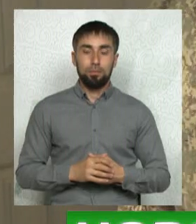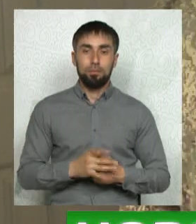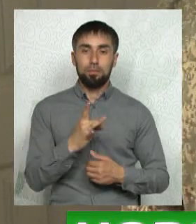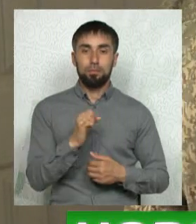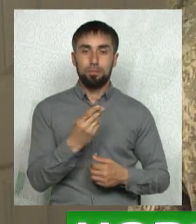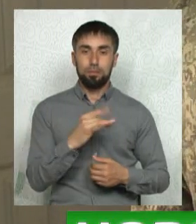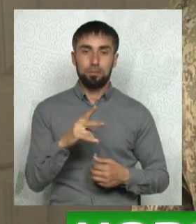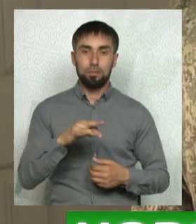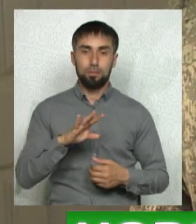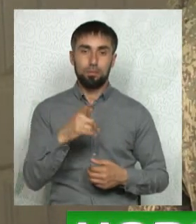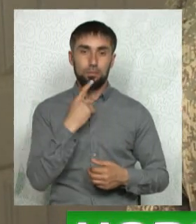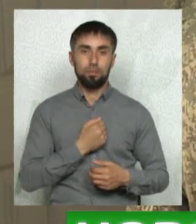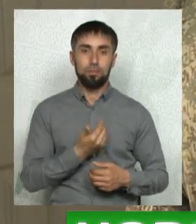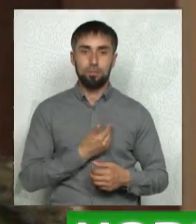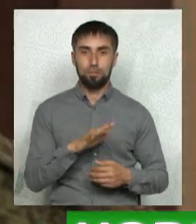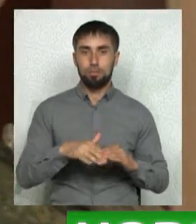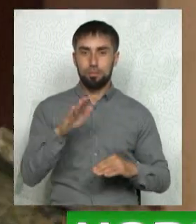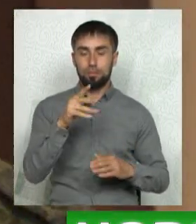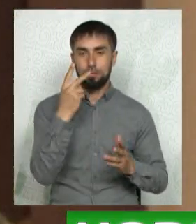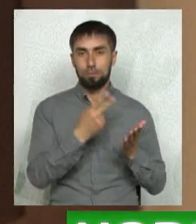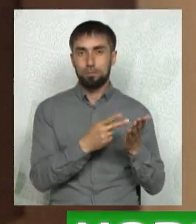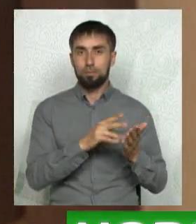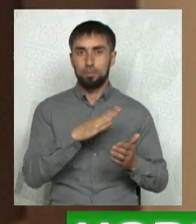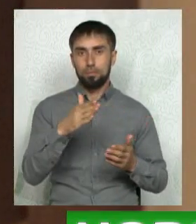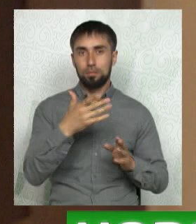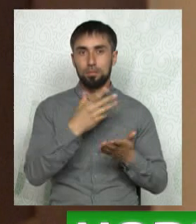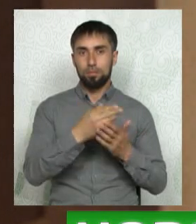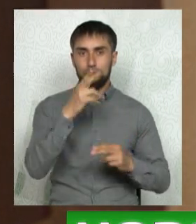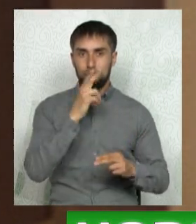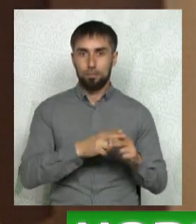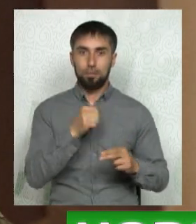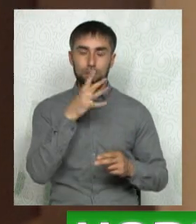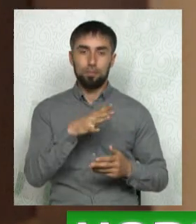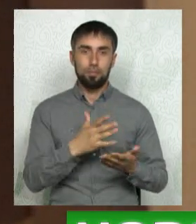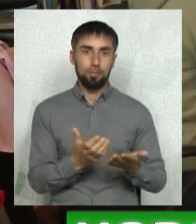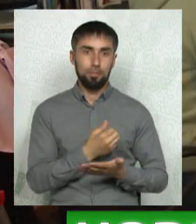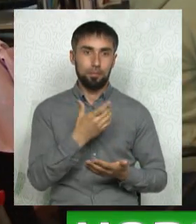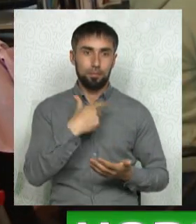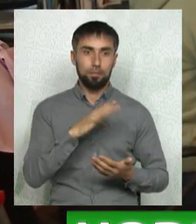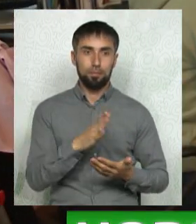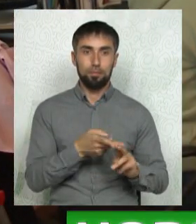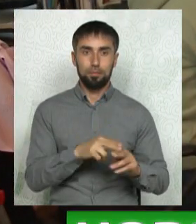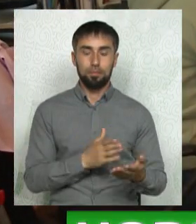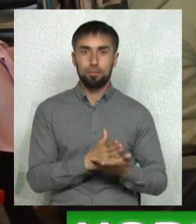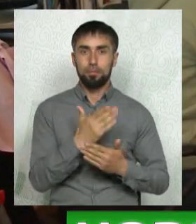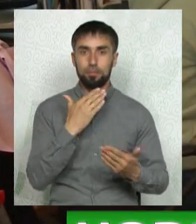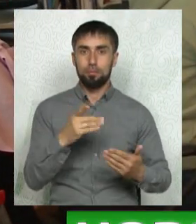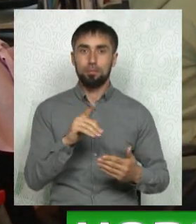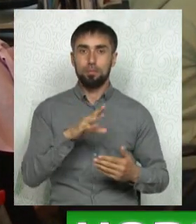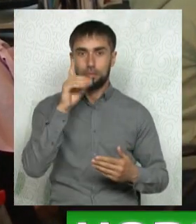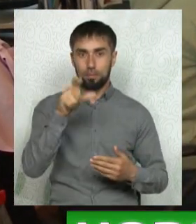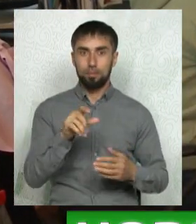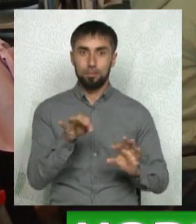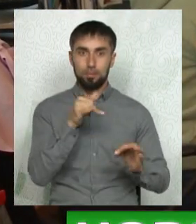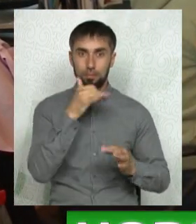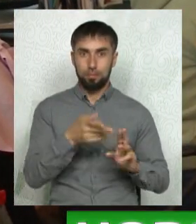Рашид Ильянов военным хотел стать с детства. Примером для подражания для него были братья, которые нашли себя в этой сфере. Единственное, с чем парень